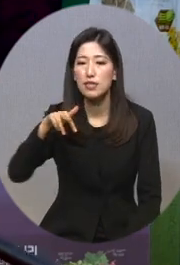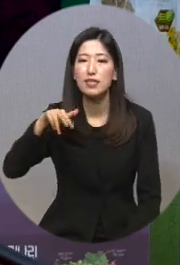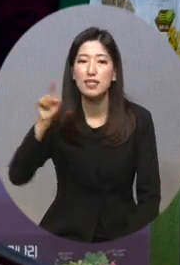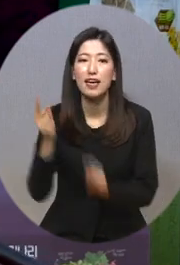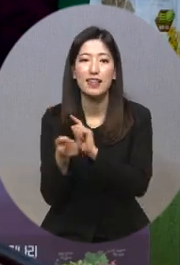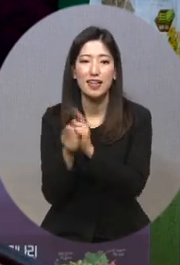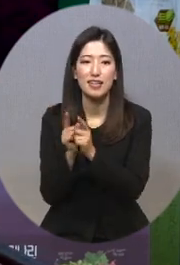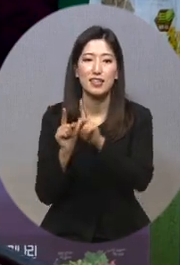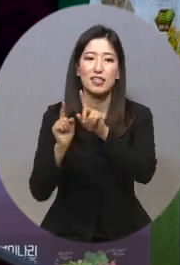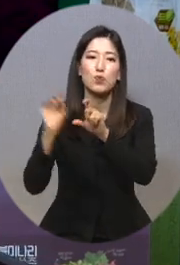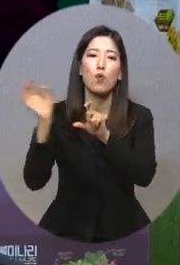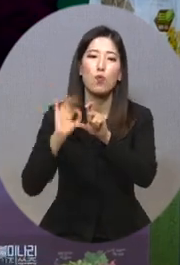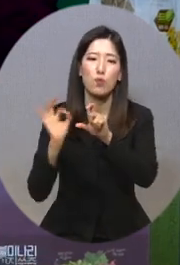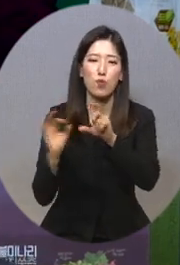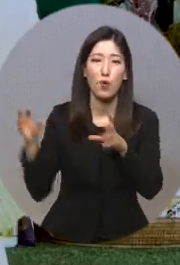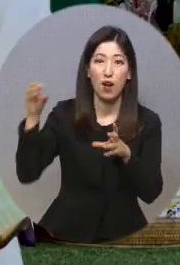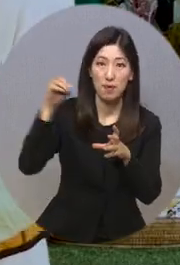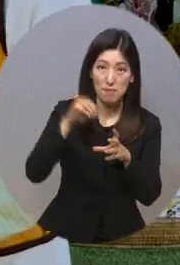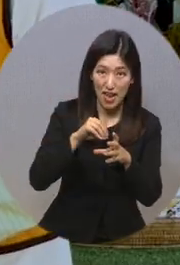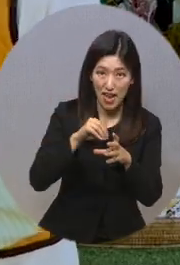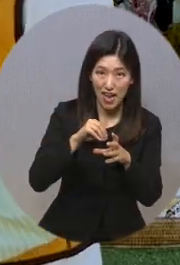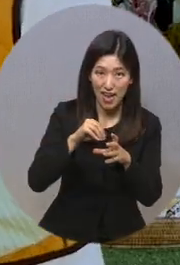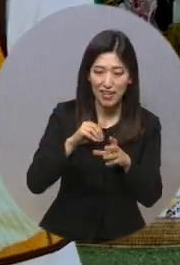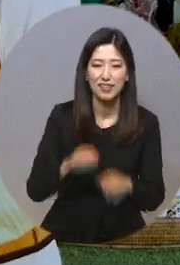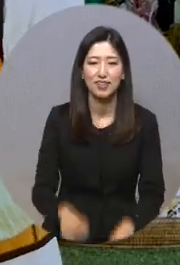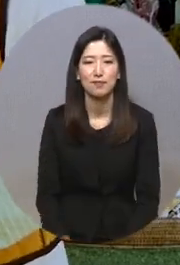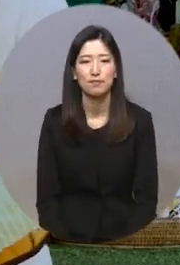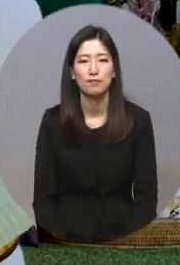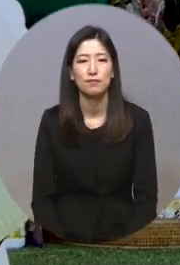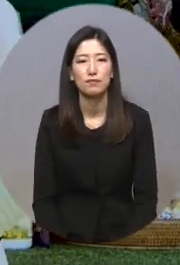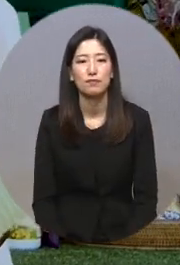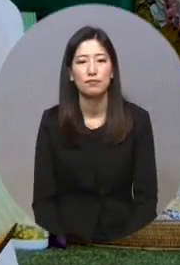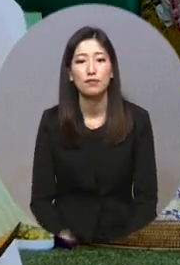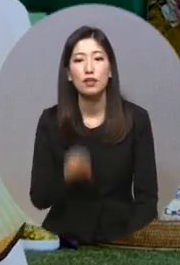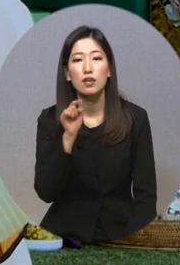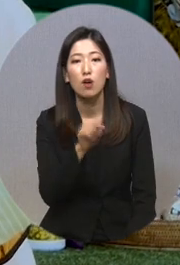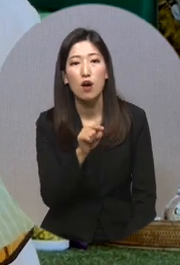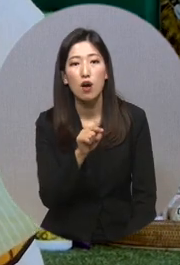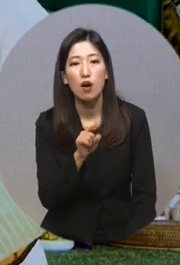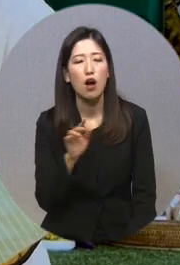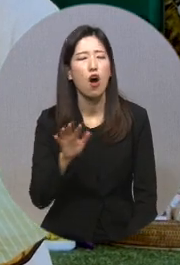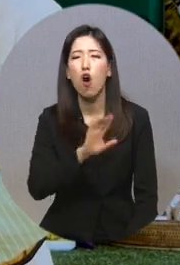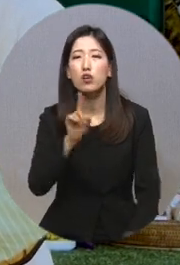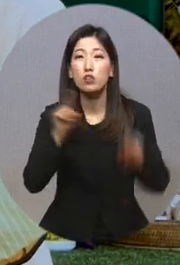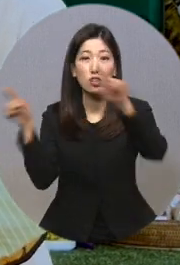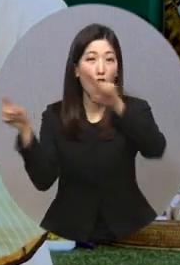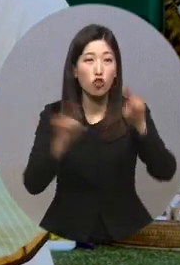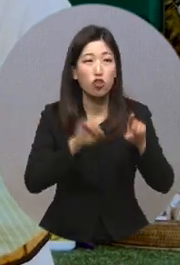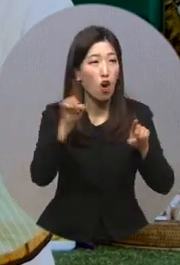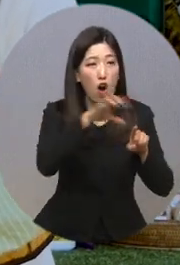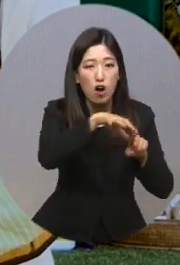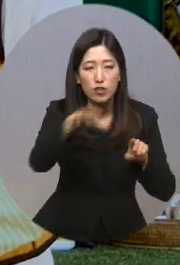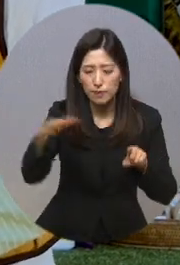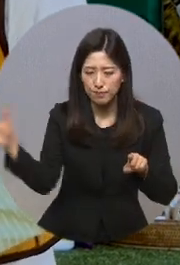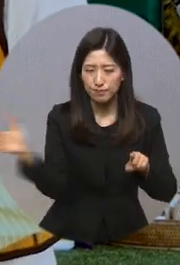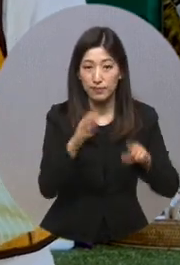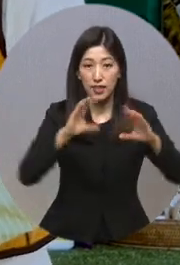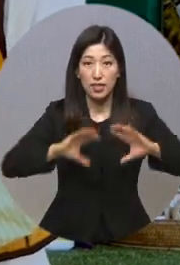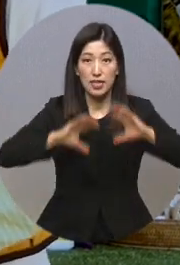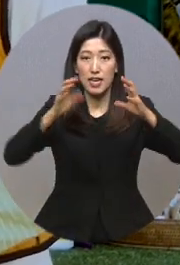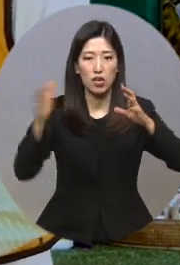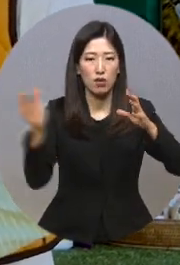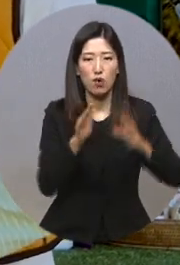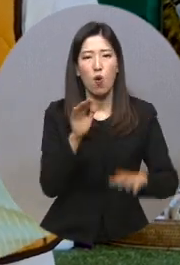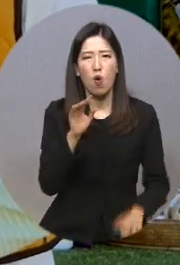오미자 시큼한 맛이 천연 방부제 역할을 해요. 중요한 거. 제일 중요한 거 뭐예요? 이 불미나리는 전국 어디에도 없습니다. 전 세계 어디에도 없어요. 아